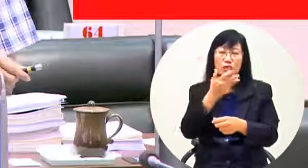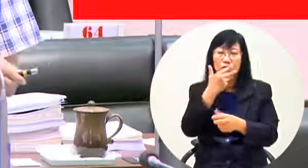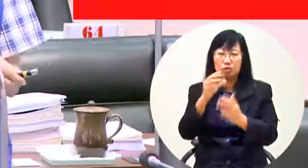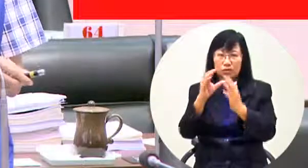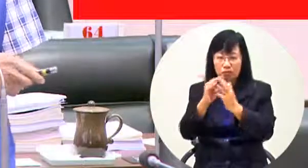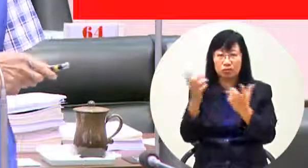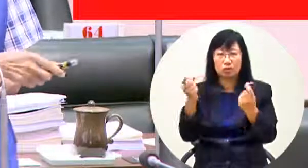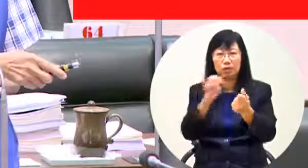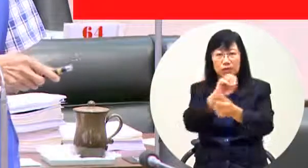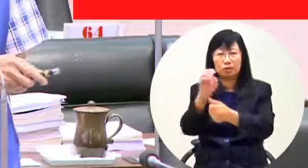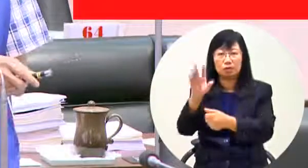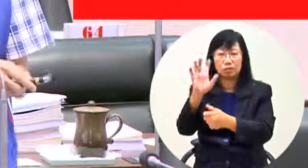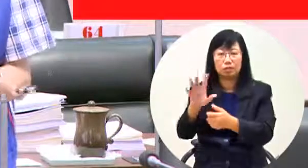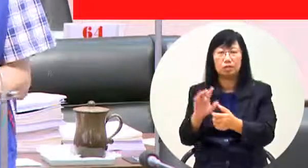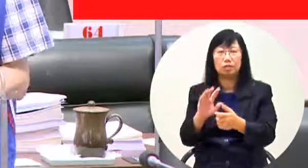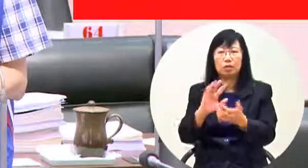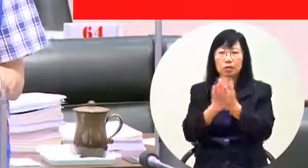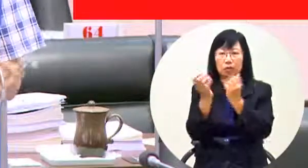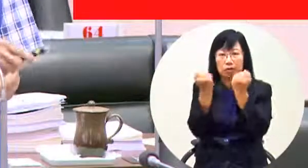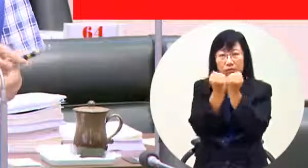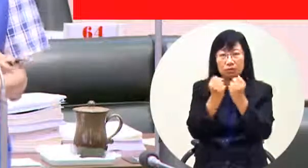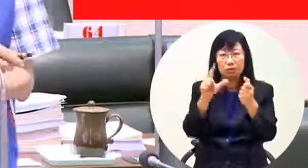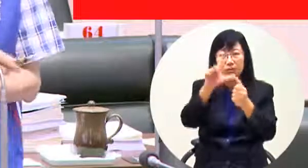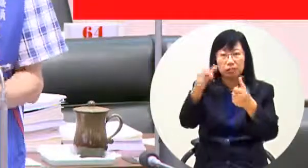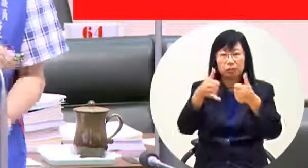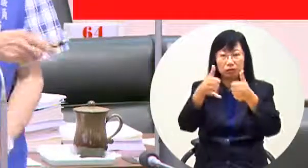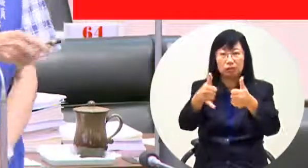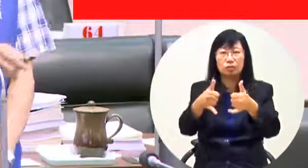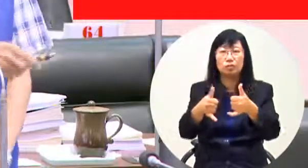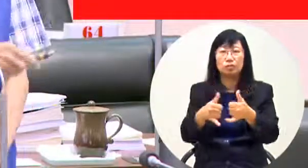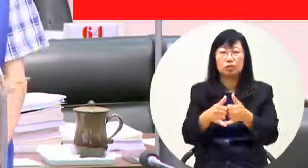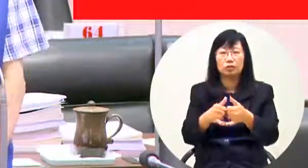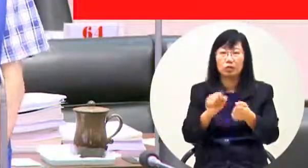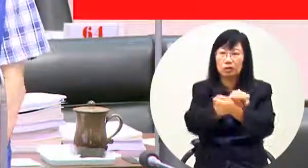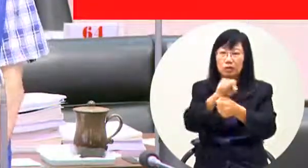的木棉道，哦，木棉道。整个木棉道树